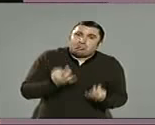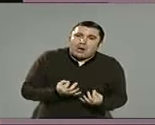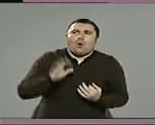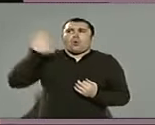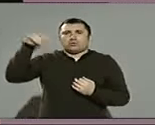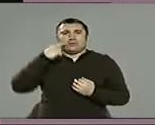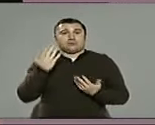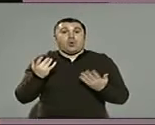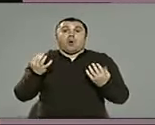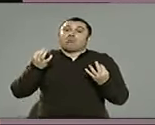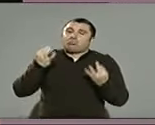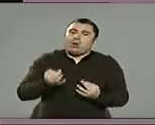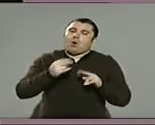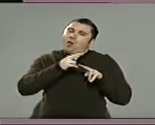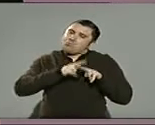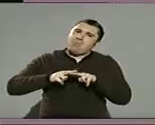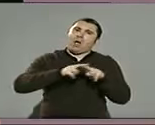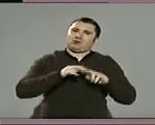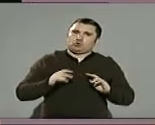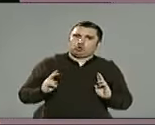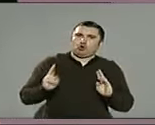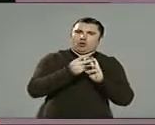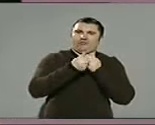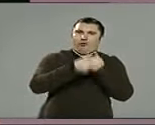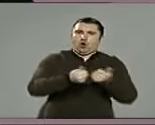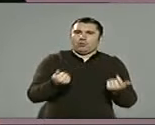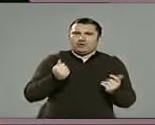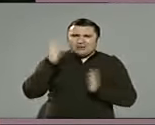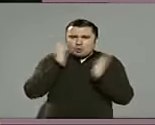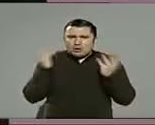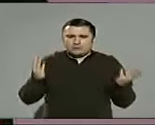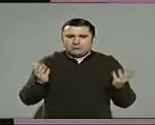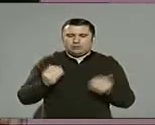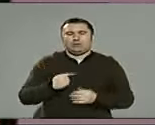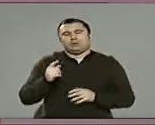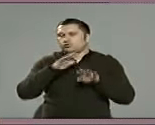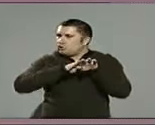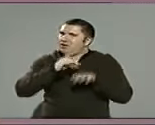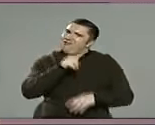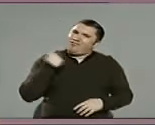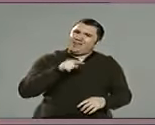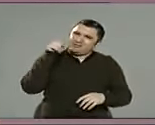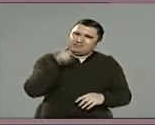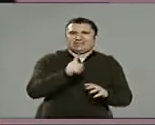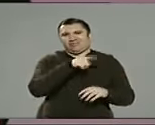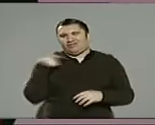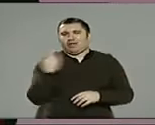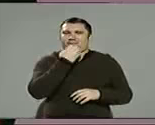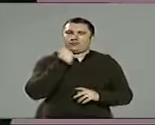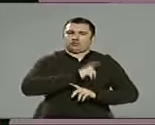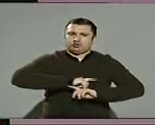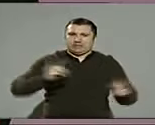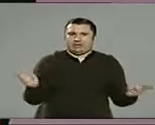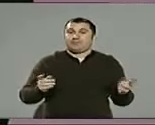sie, marktkonforme Demokratie. Genau das wollen wir nicht. Nirgendwo ist der